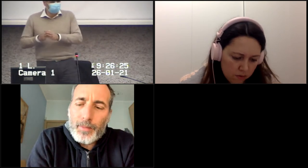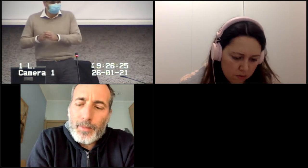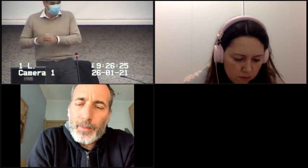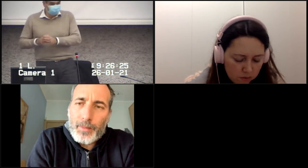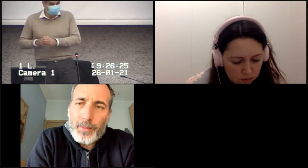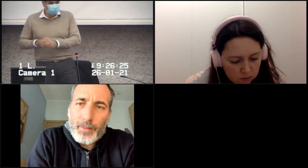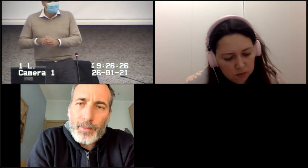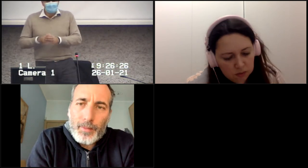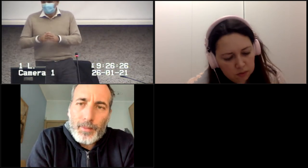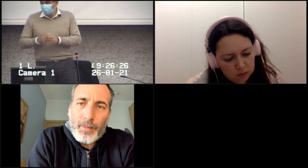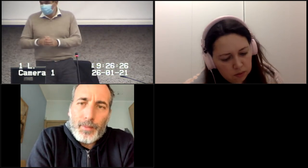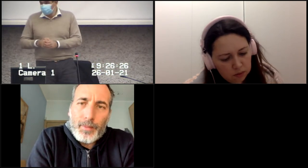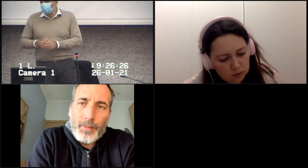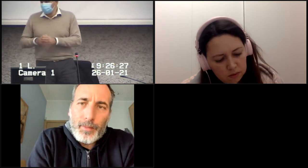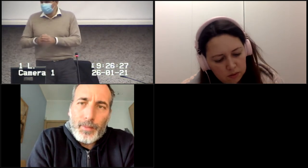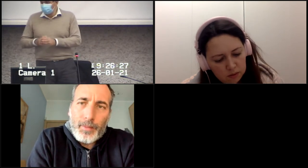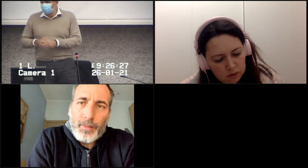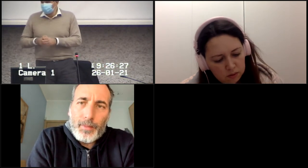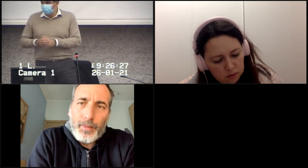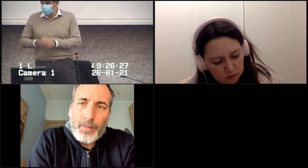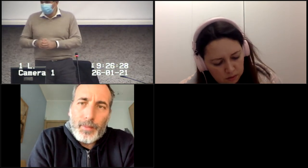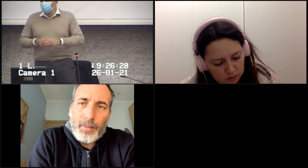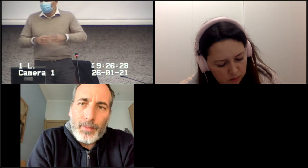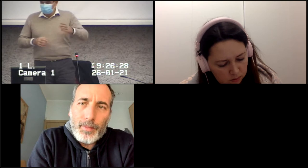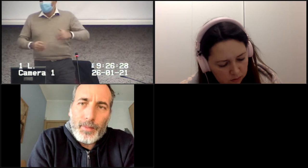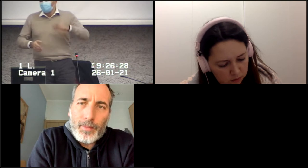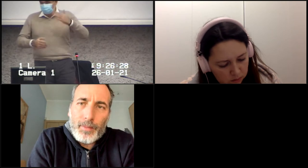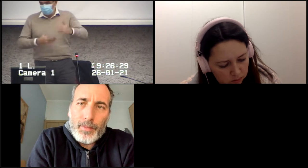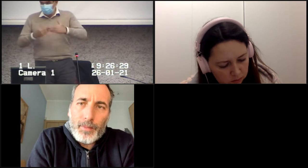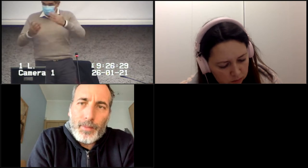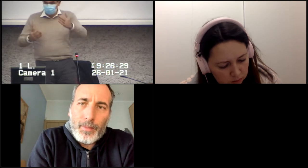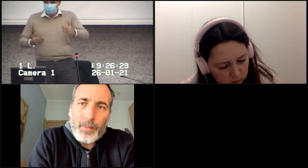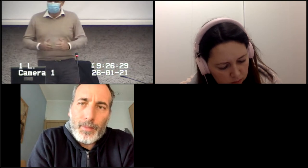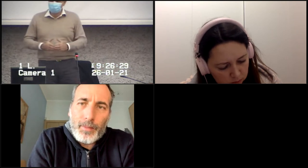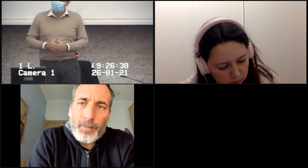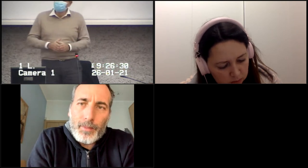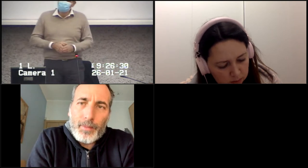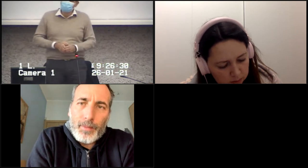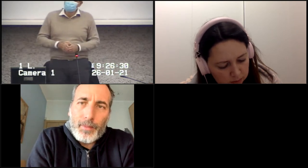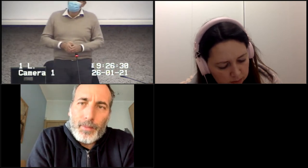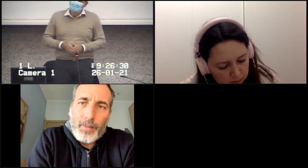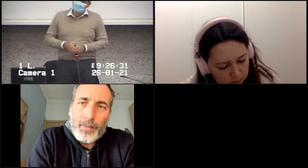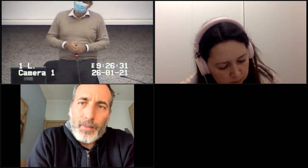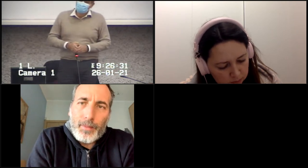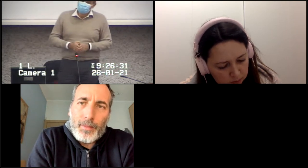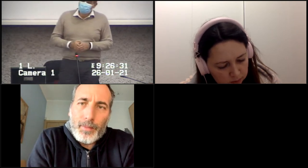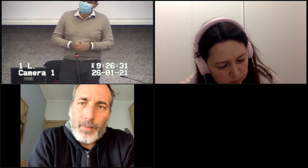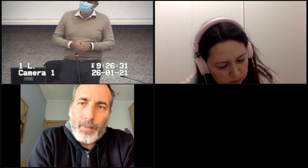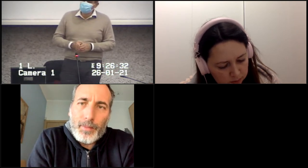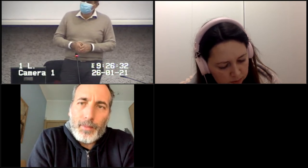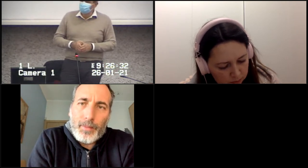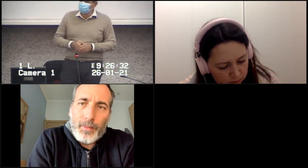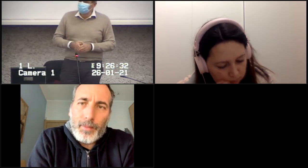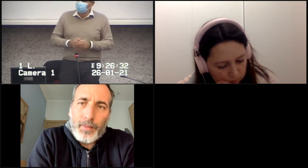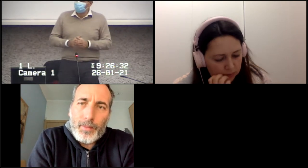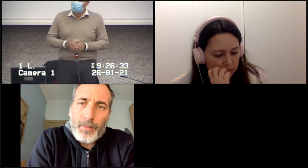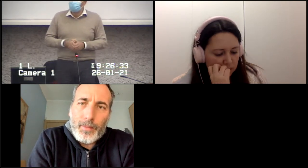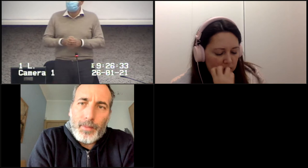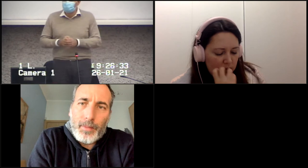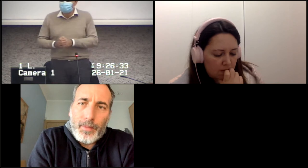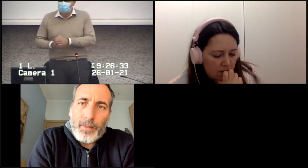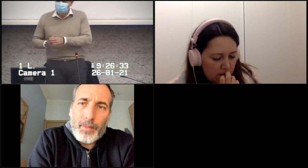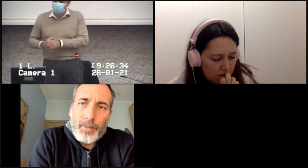sono previste che queste somme introitate dall'ente a seguito appunto di interventi edilizi e di trasformazione del tessuto vengano